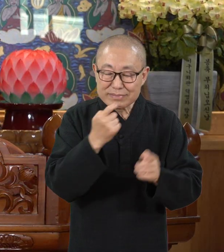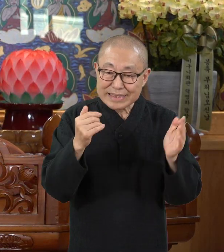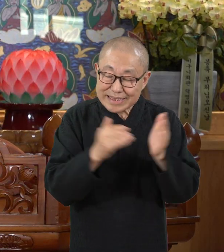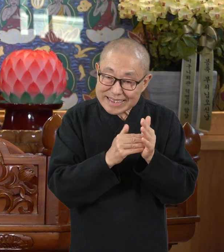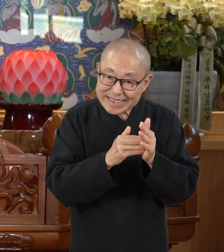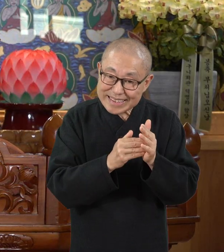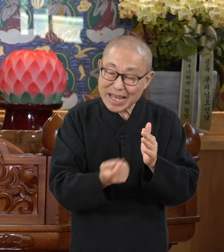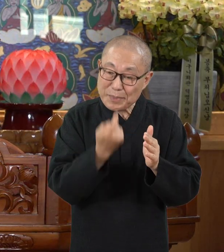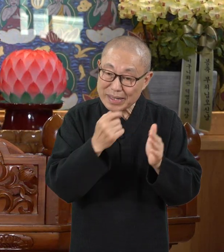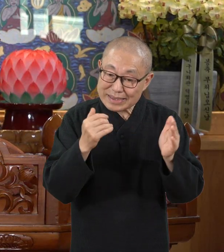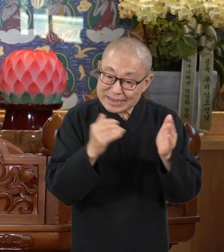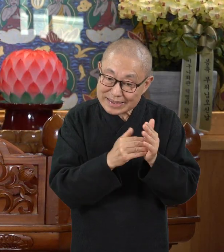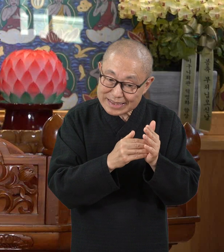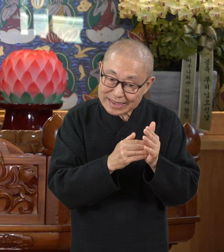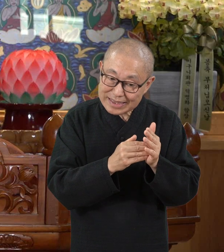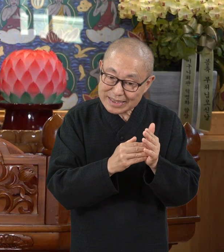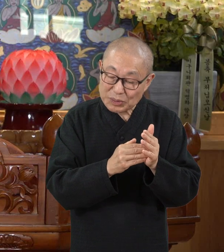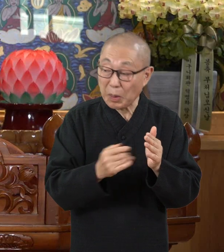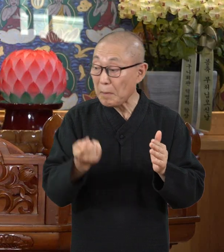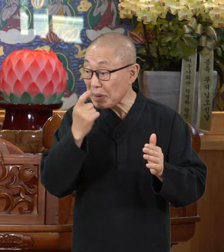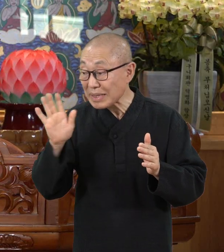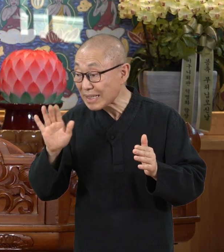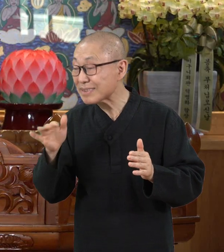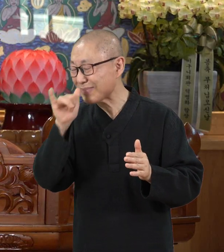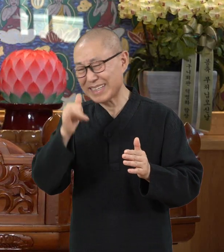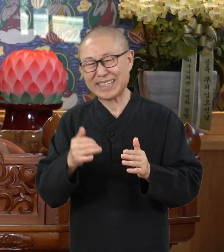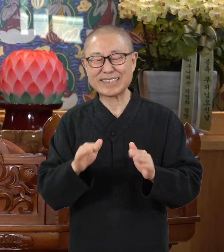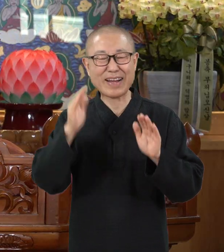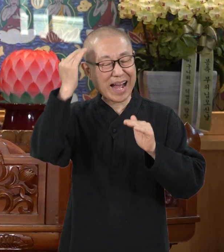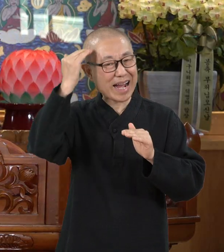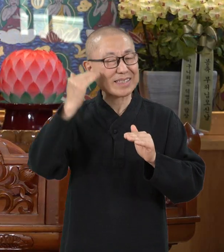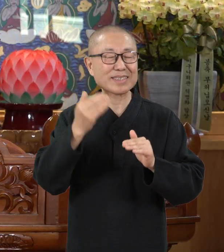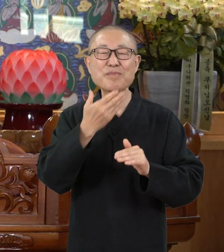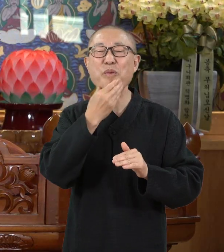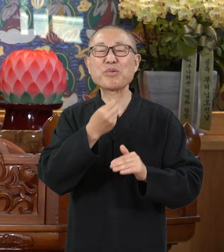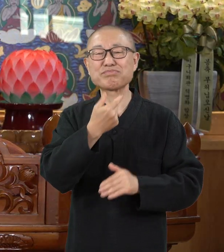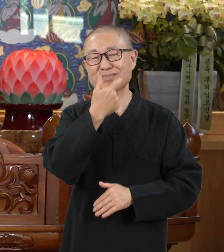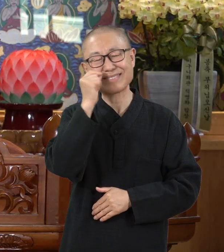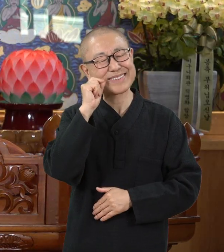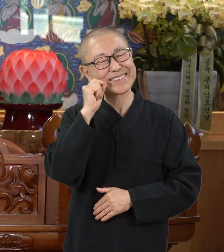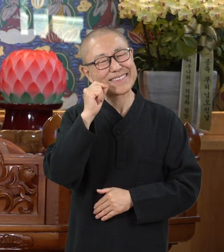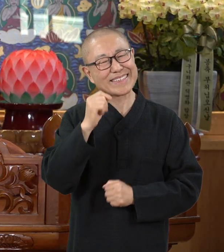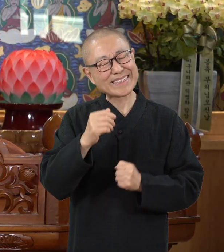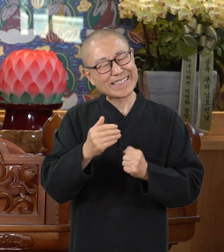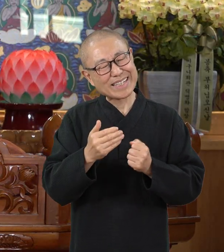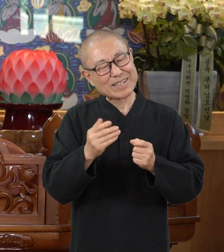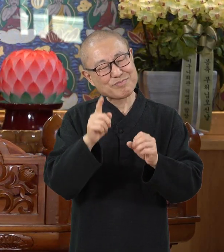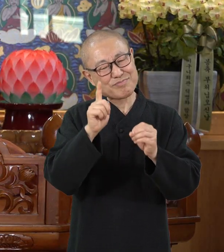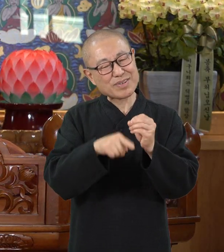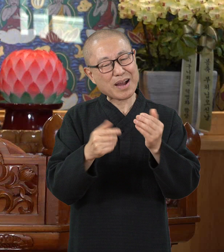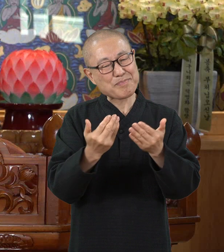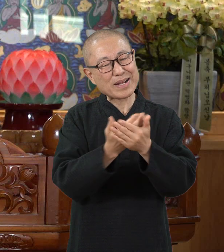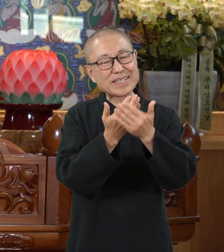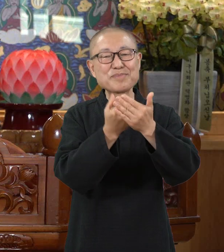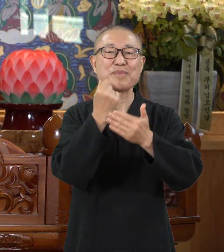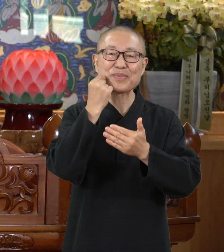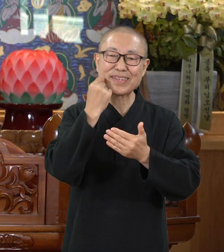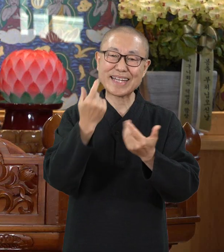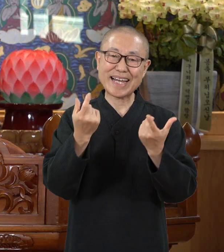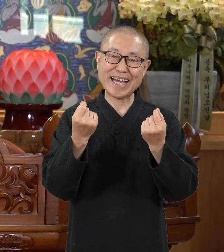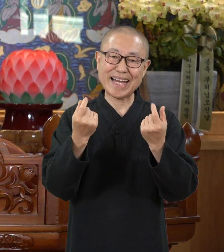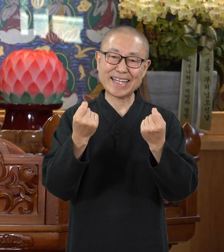거냐? 배우지조차도 않아요. 저는 대한민국에 복이 없어서 불교가 주류를 이루지